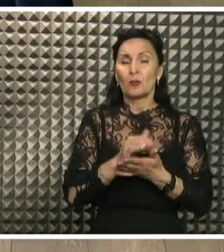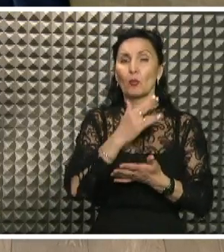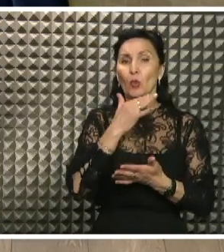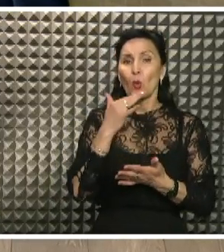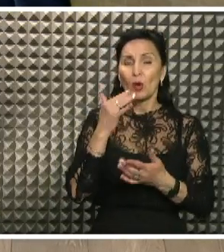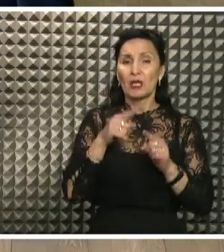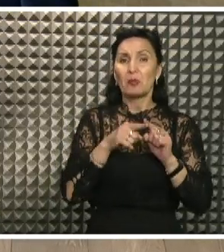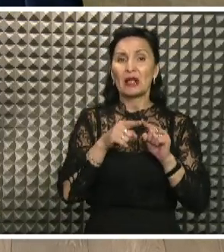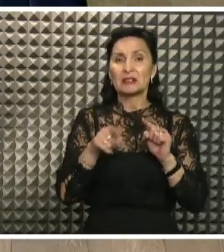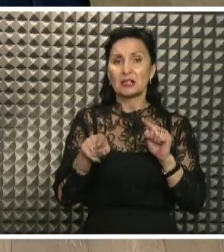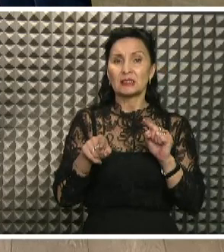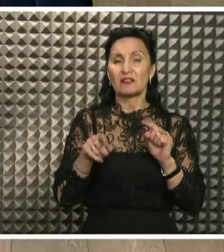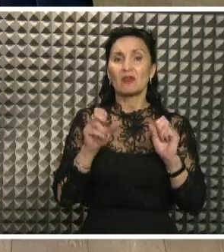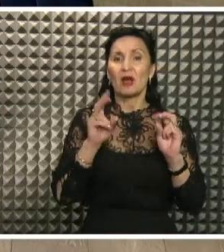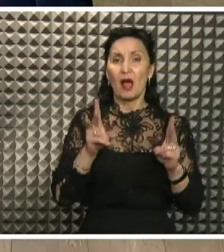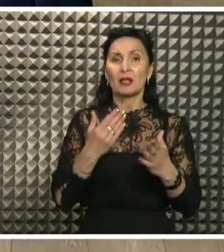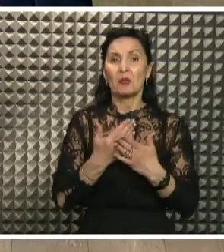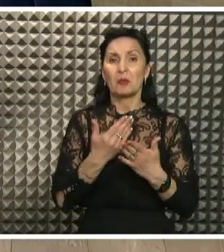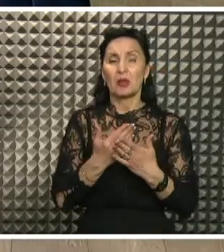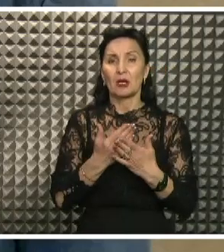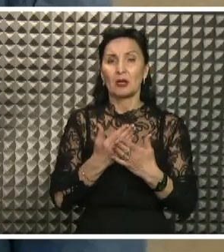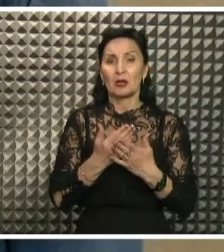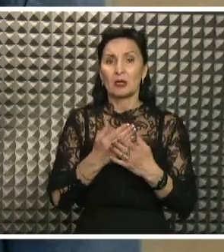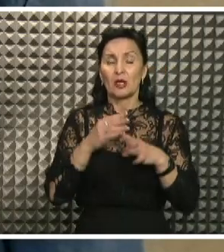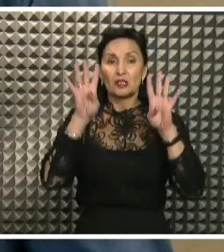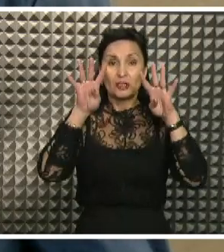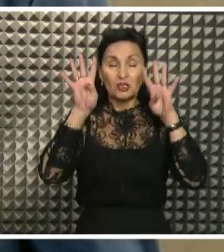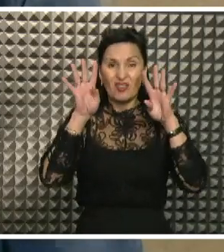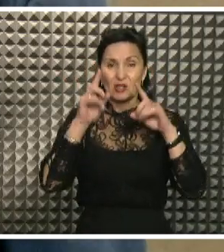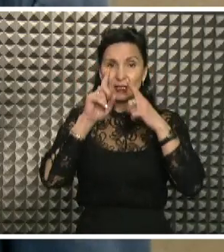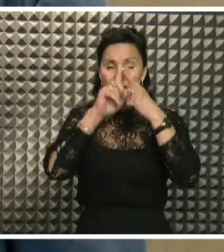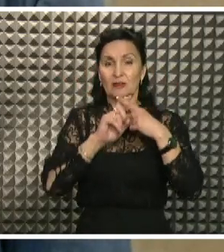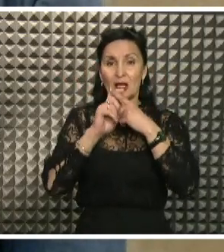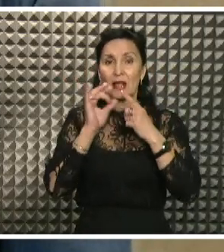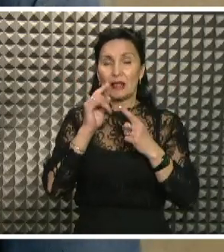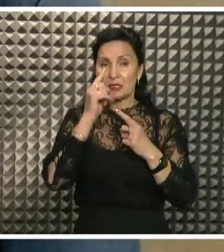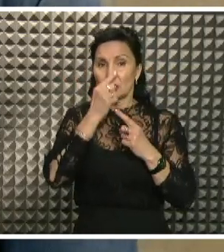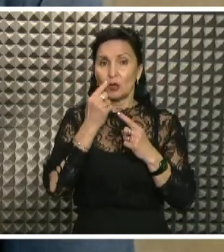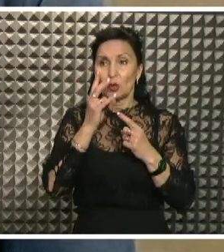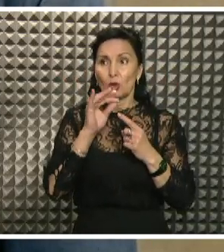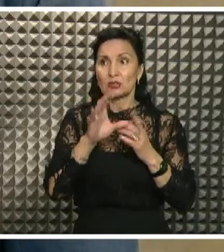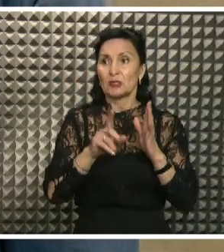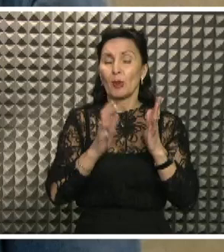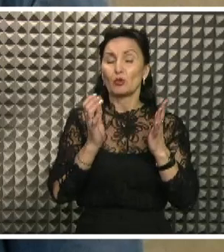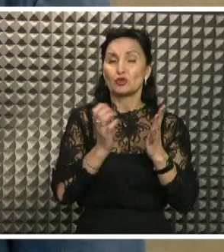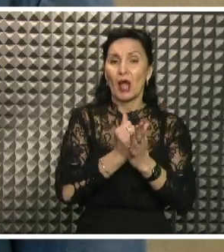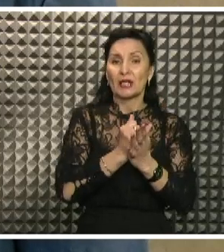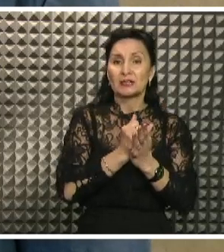многих таких процессов, ну, как, например, шевеление ресничек в слизистой носа, это